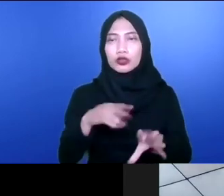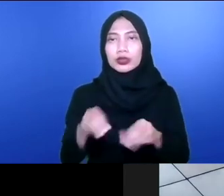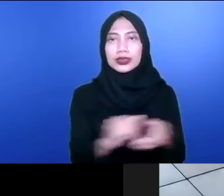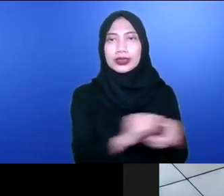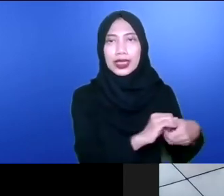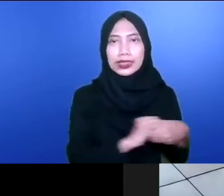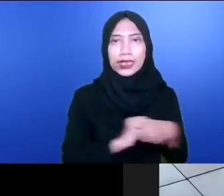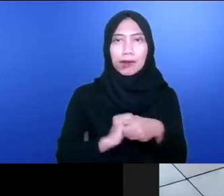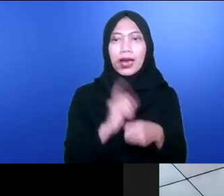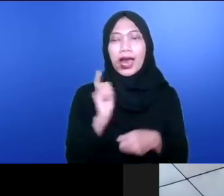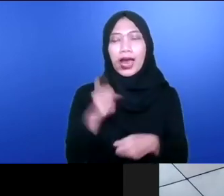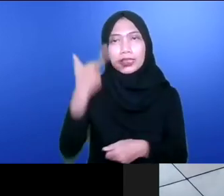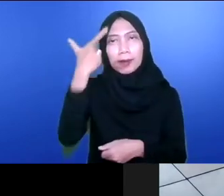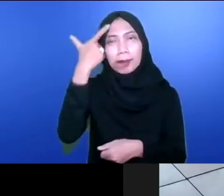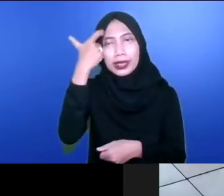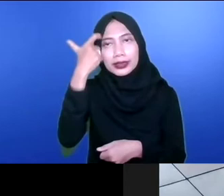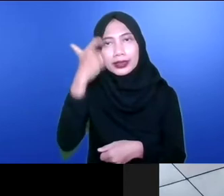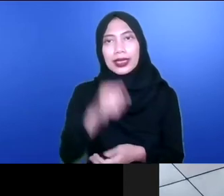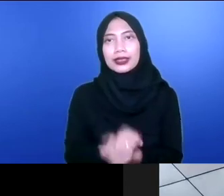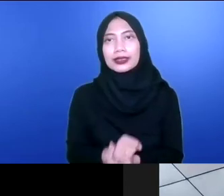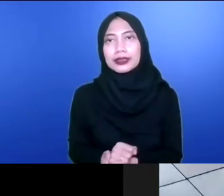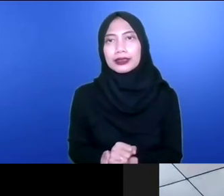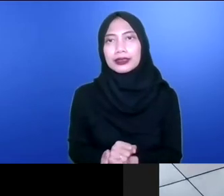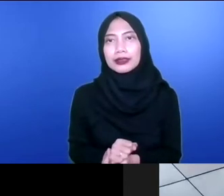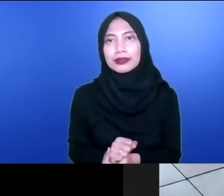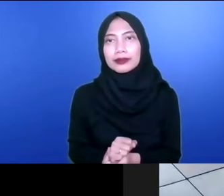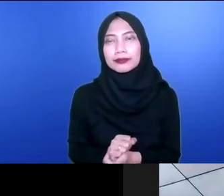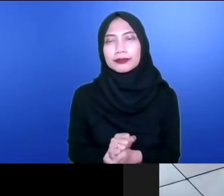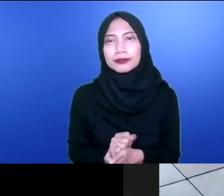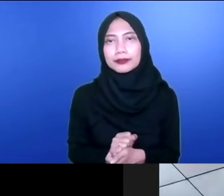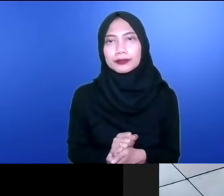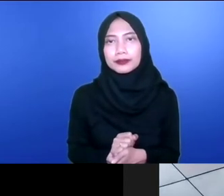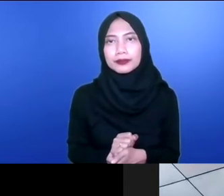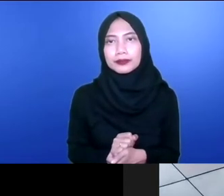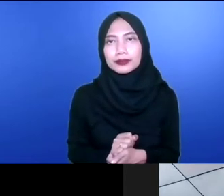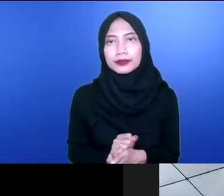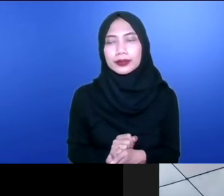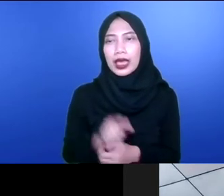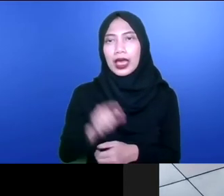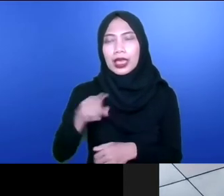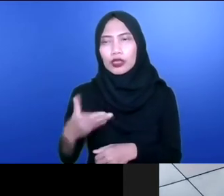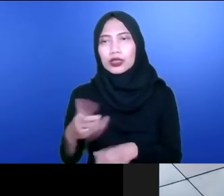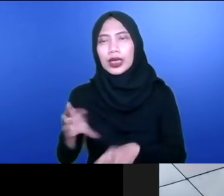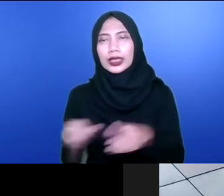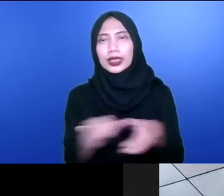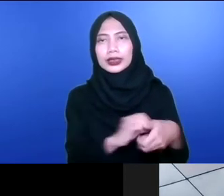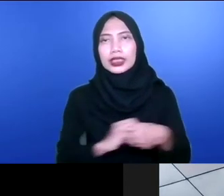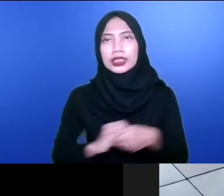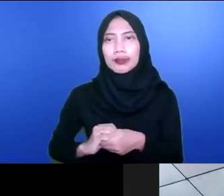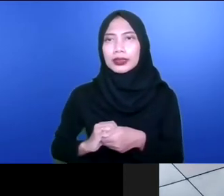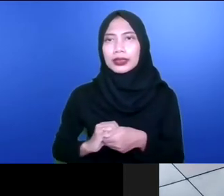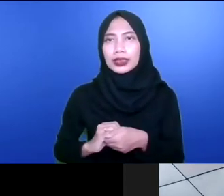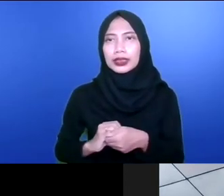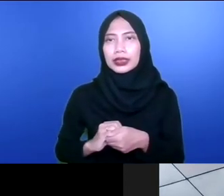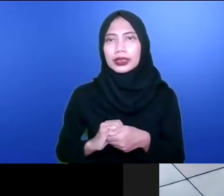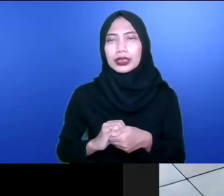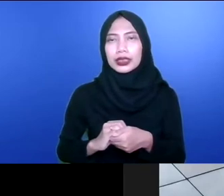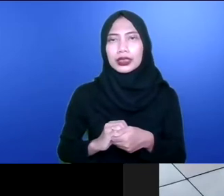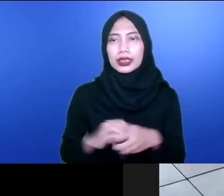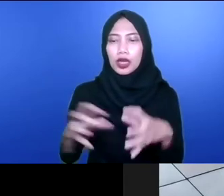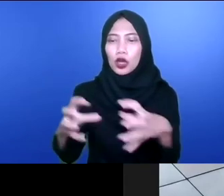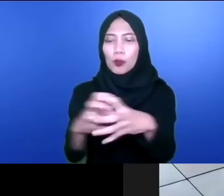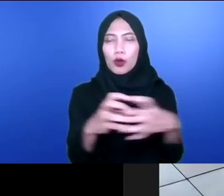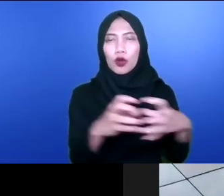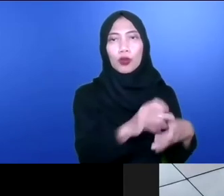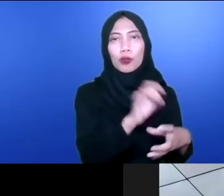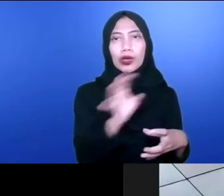adanya boleh bikin anggaran di TPKAD, di mata Pemda. Itu amat sangat membantu bagaimana nanti